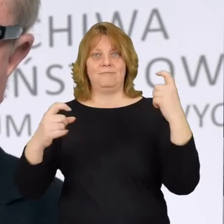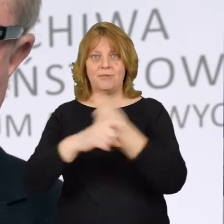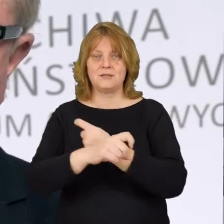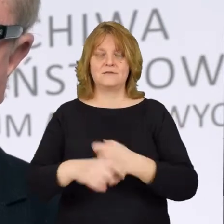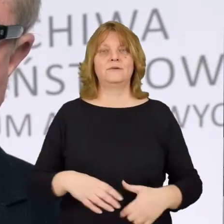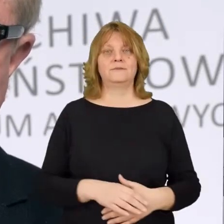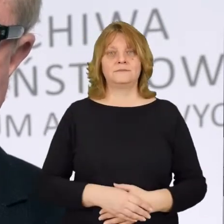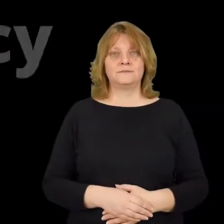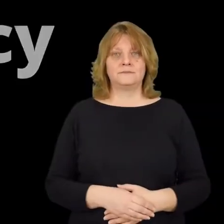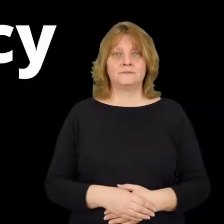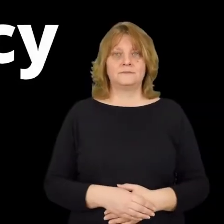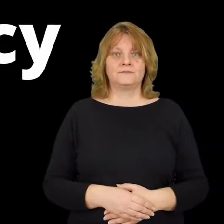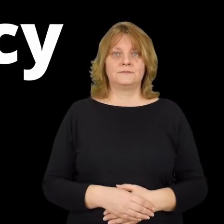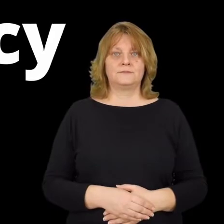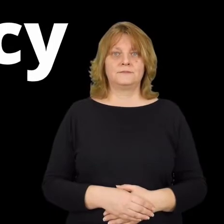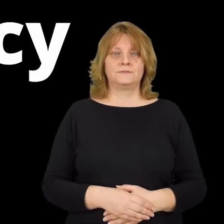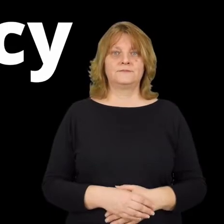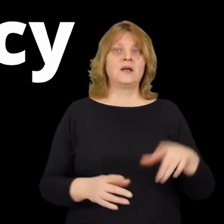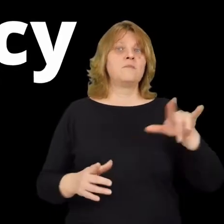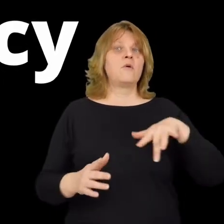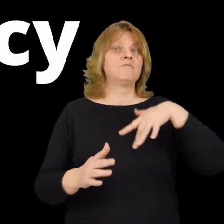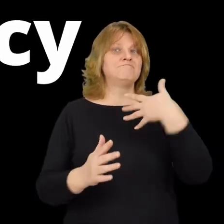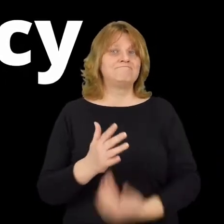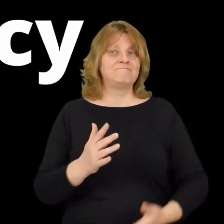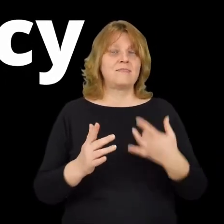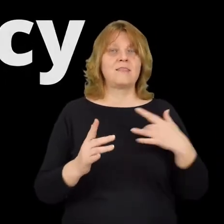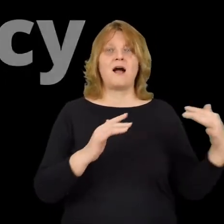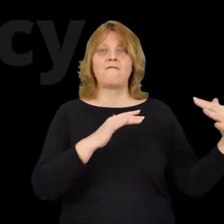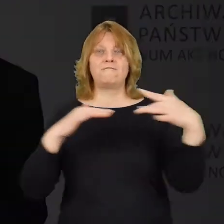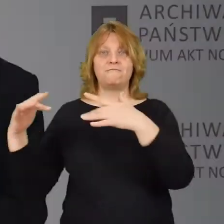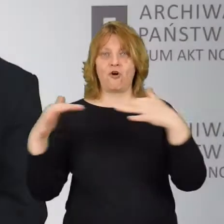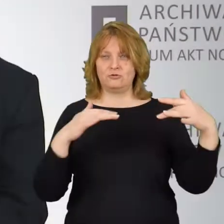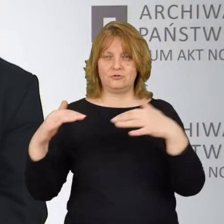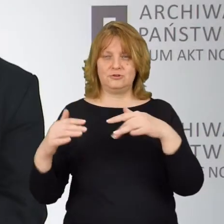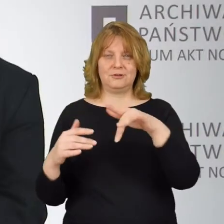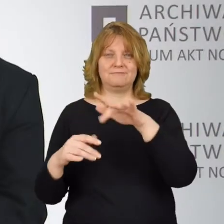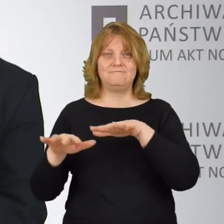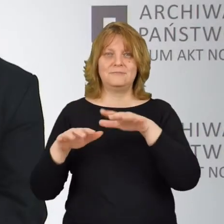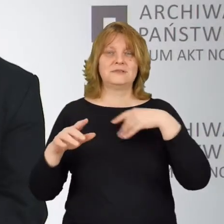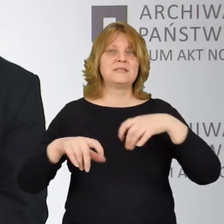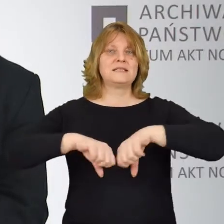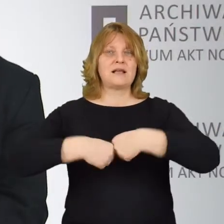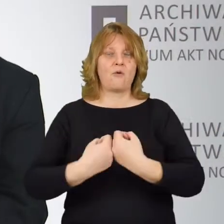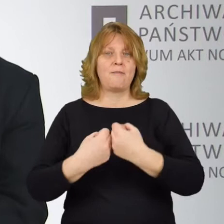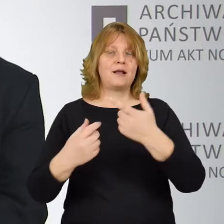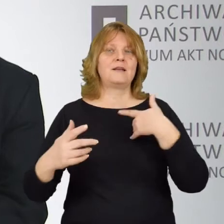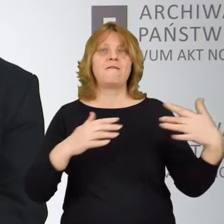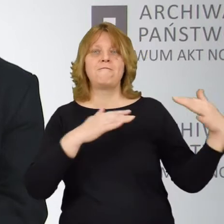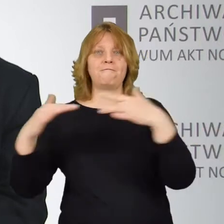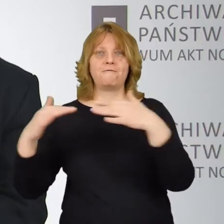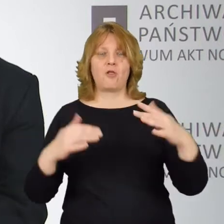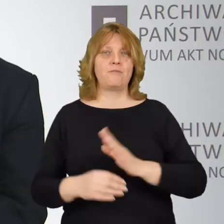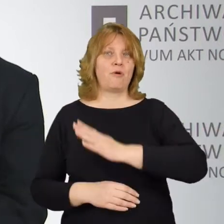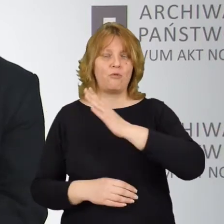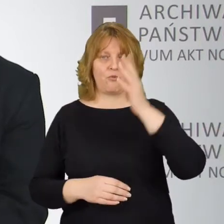byt państwa. Po klęsce na froncie, po załamaniu się frontu